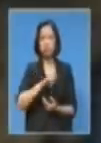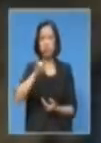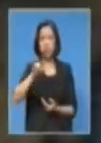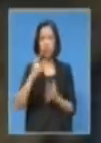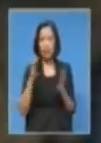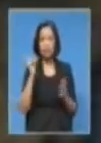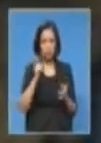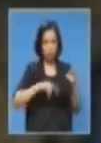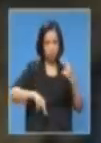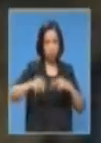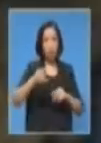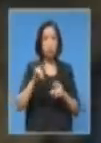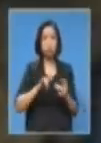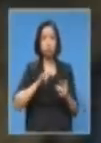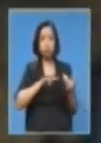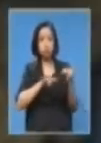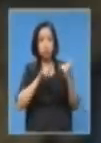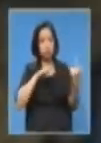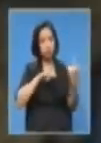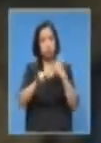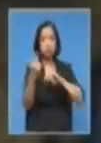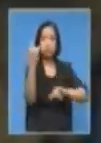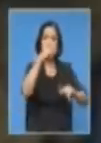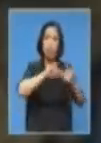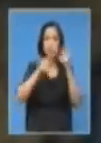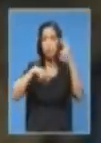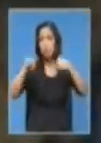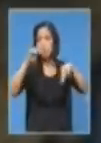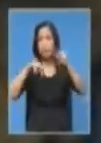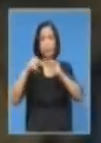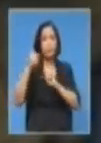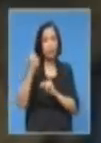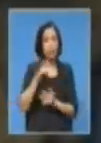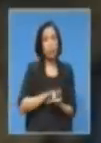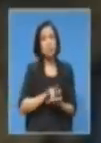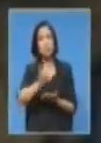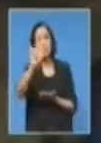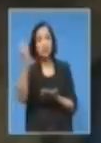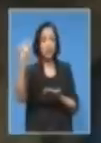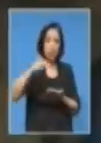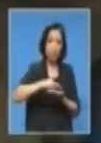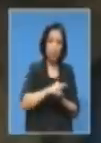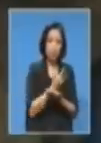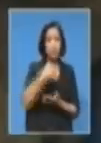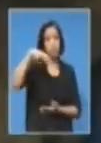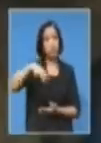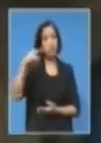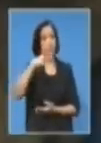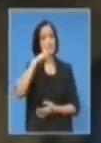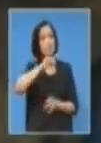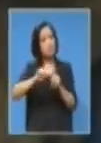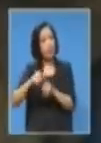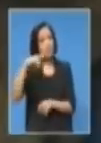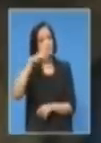การควบคุมการจราจรทางอากาศให้ดีขึ้นเรื่องของการดูแลการขึ้นลงของอากาศยานณสนามบินต่างๆในประเ